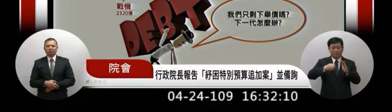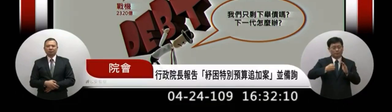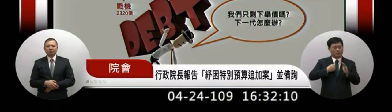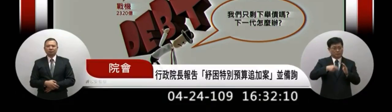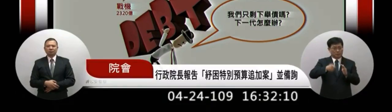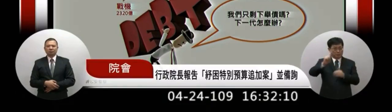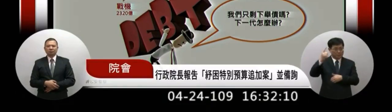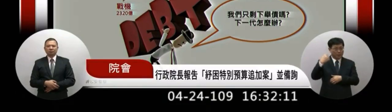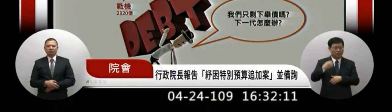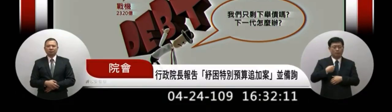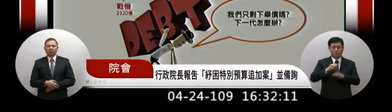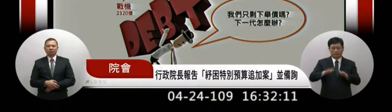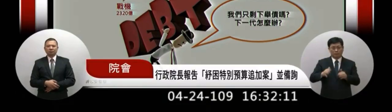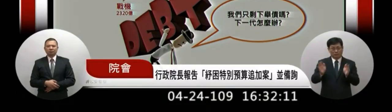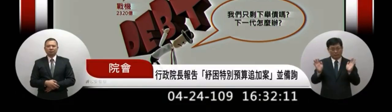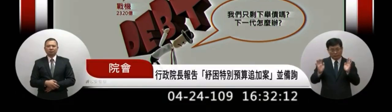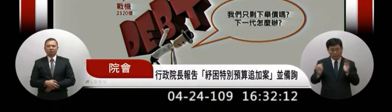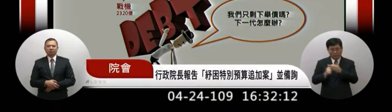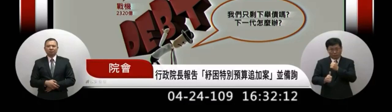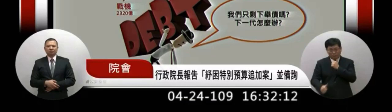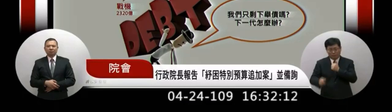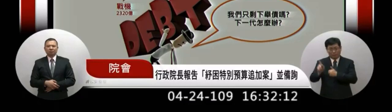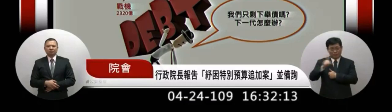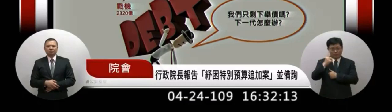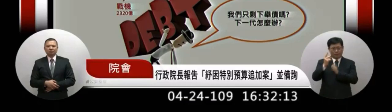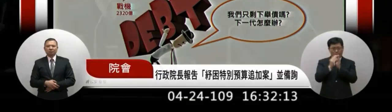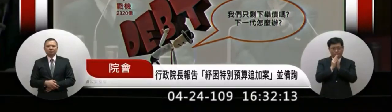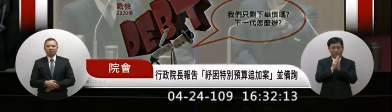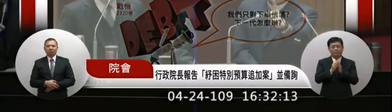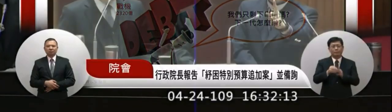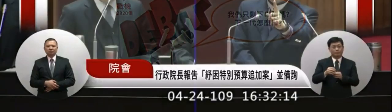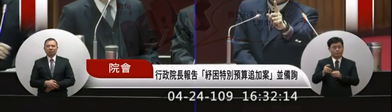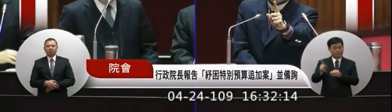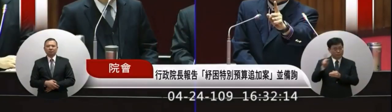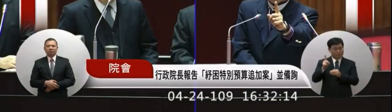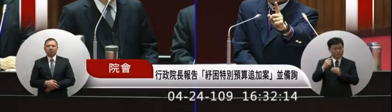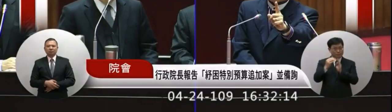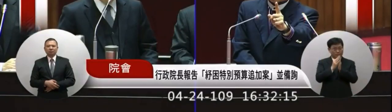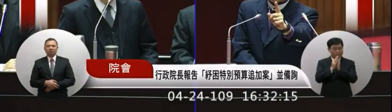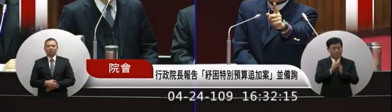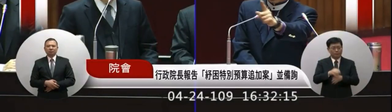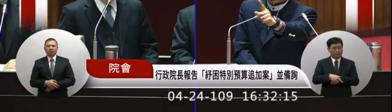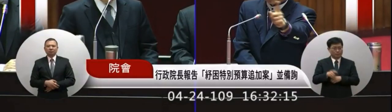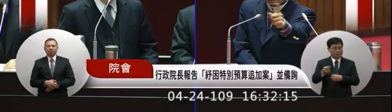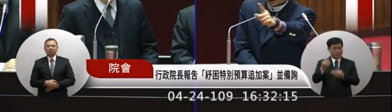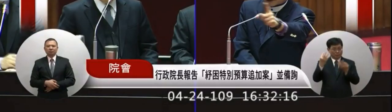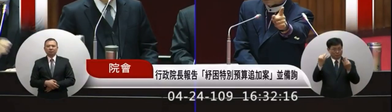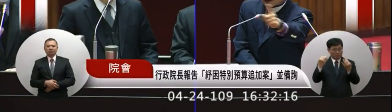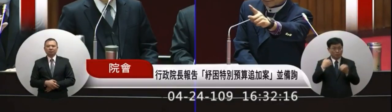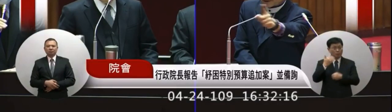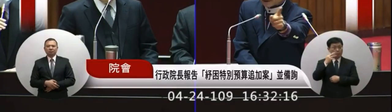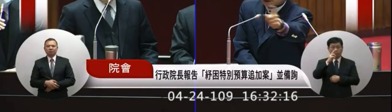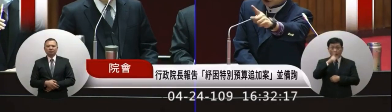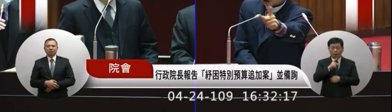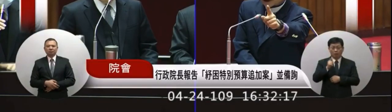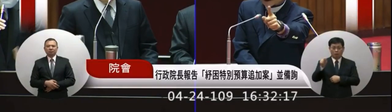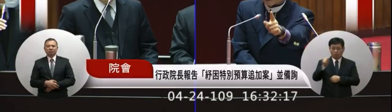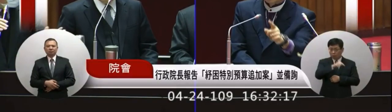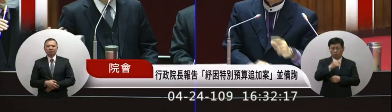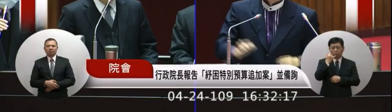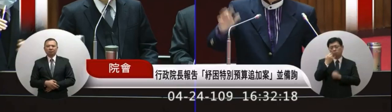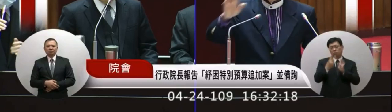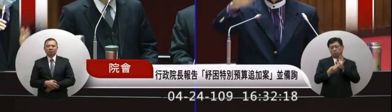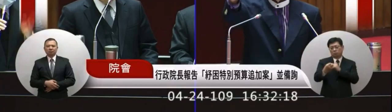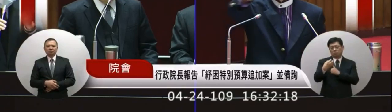景，我们要跟子孙借一兆，借一兆，这个数字如果有错，两边的都